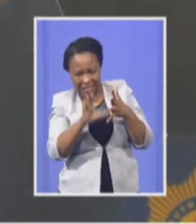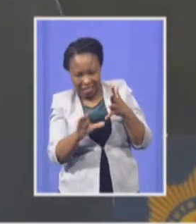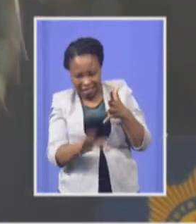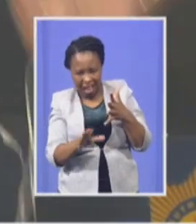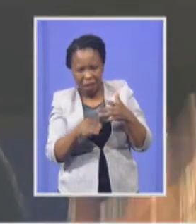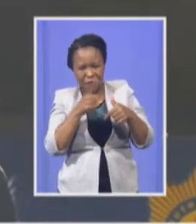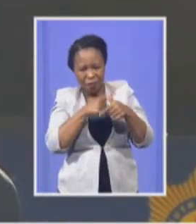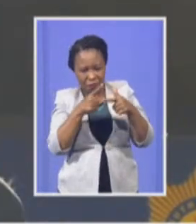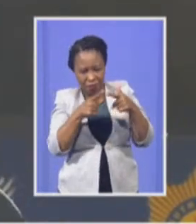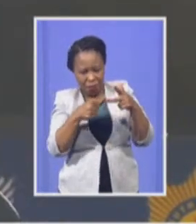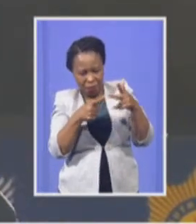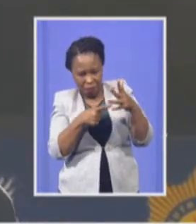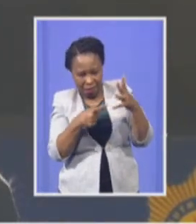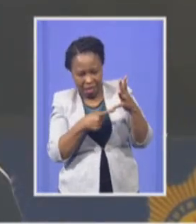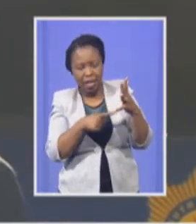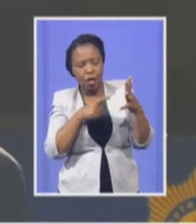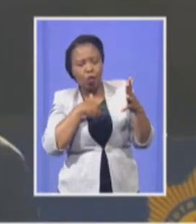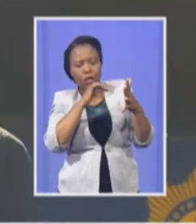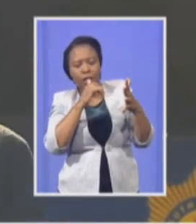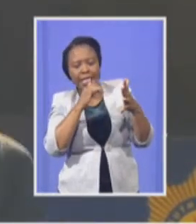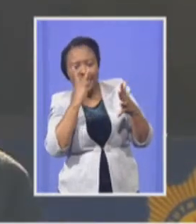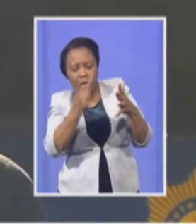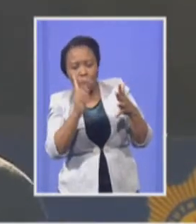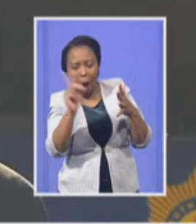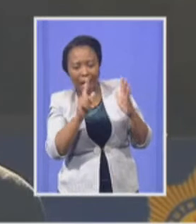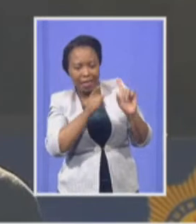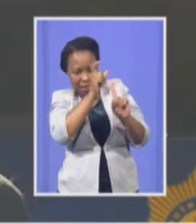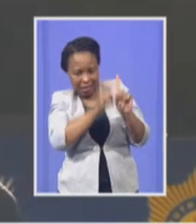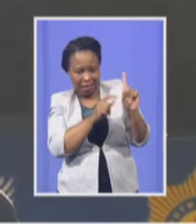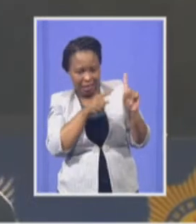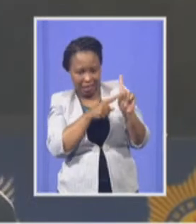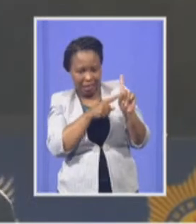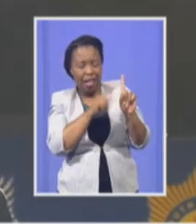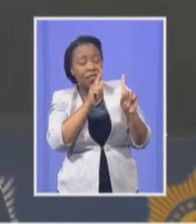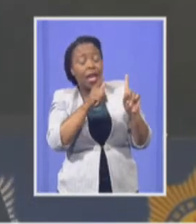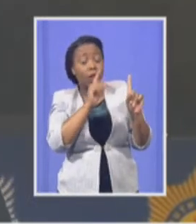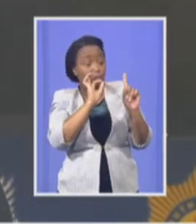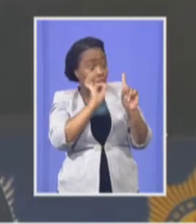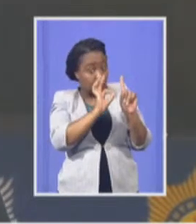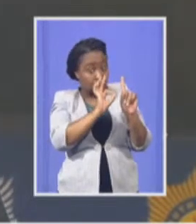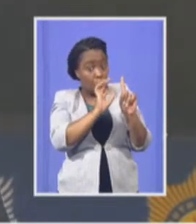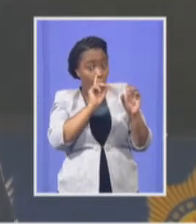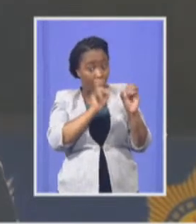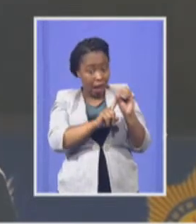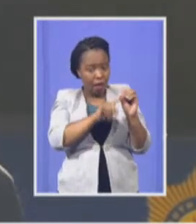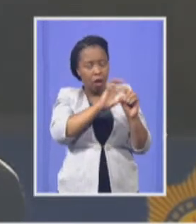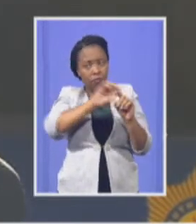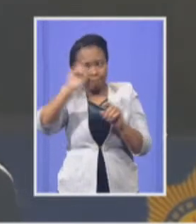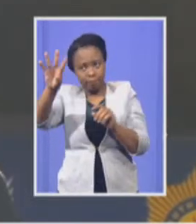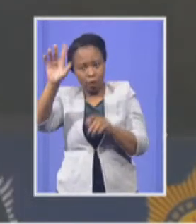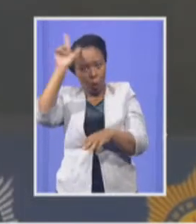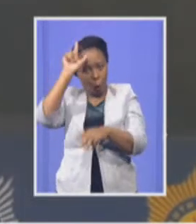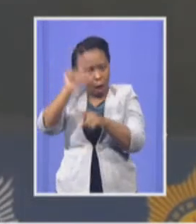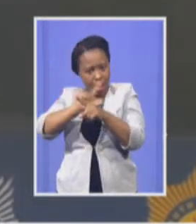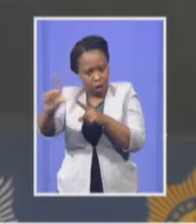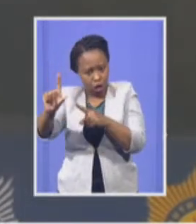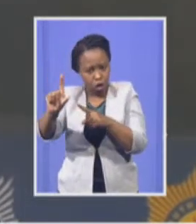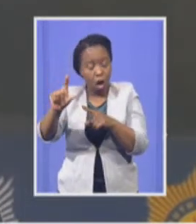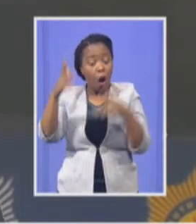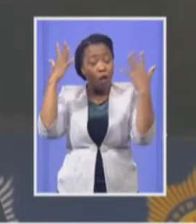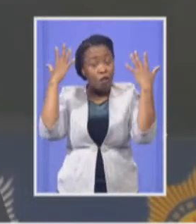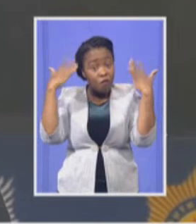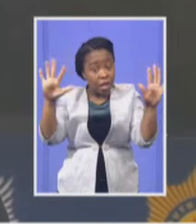ukuthi siyibheke kuwena bese siyakuthatha-ke sikuse college bese siyakuqeqesha ecollege